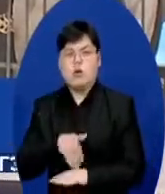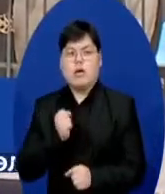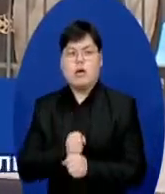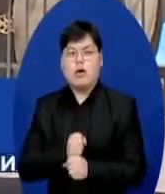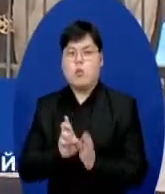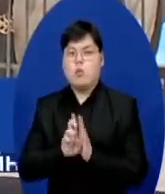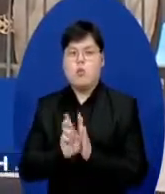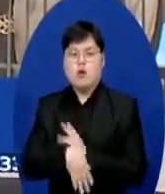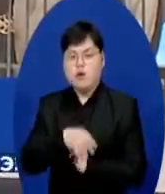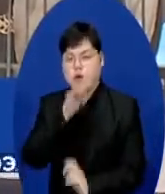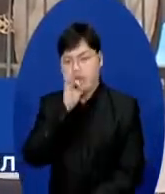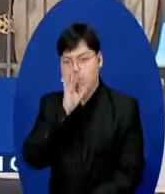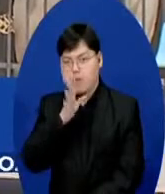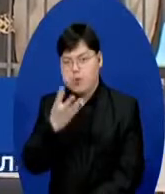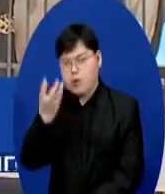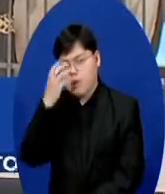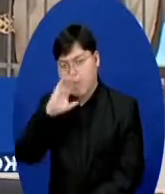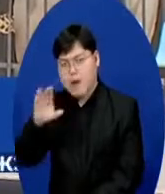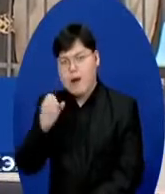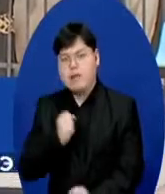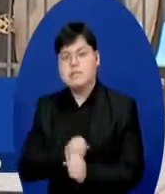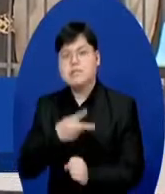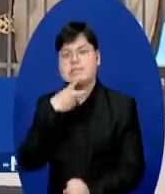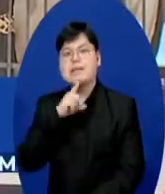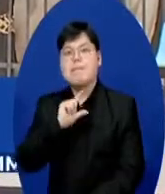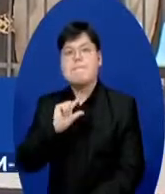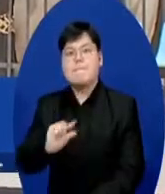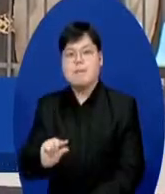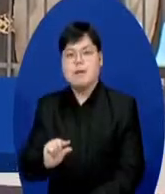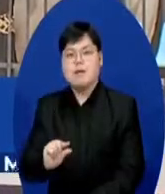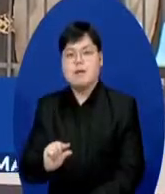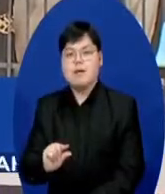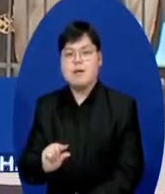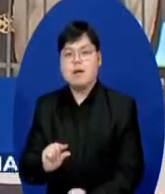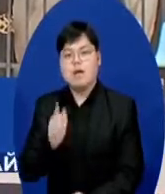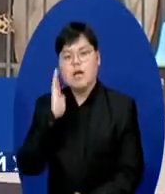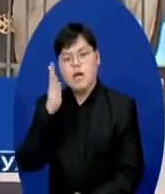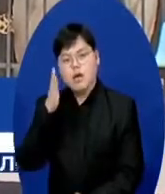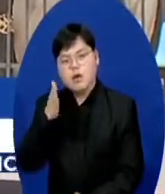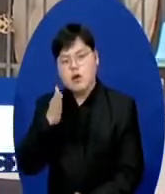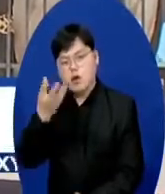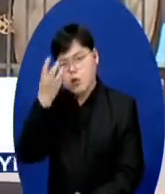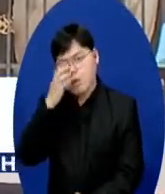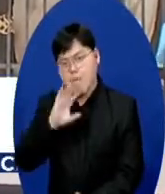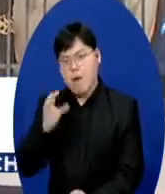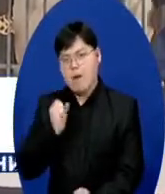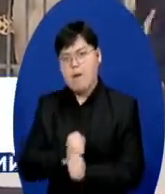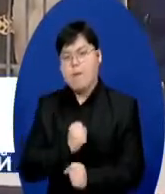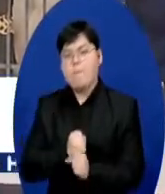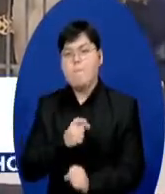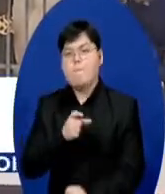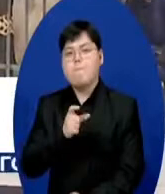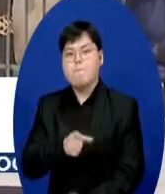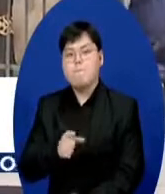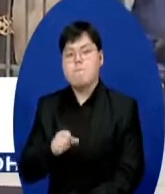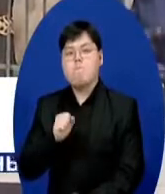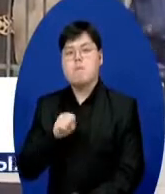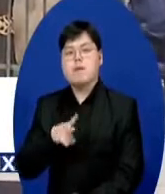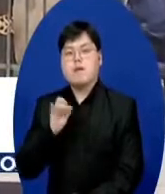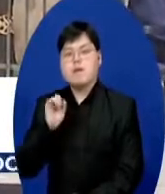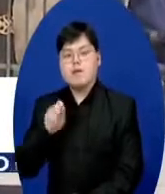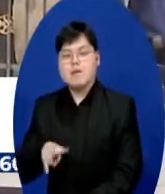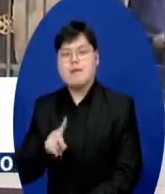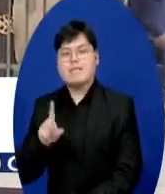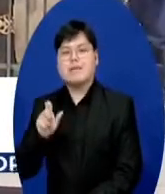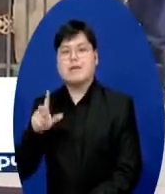боломжгүй. Төрийн захиргааны албаачдын цалин бол маш бага. Тийм учраас цаашдаа энэ төрийн албаачдын англи зэрэглийн